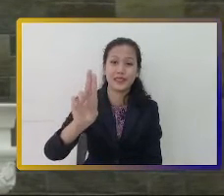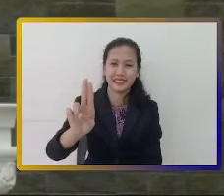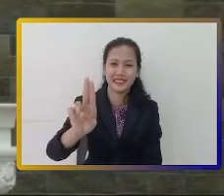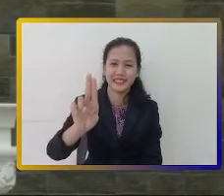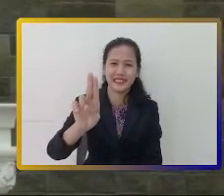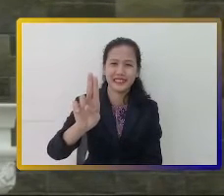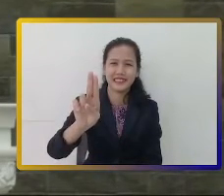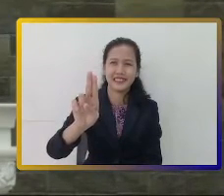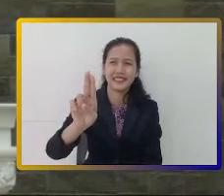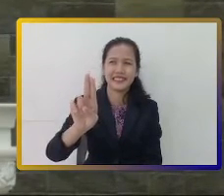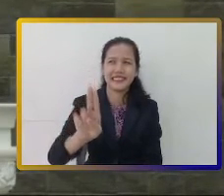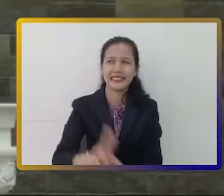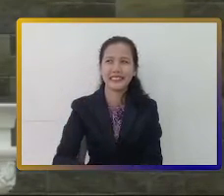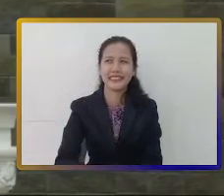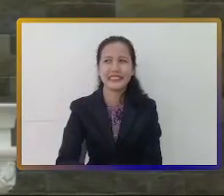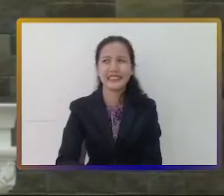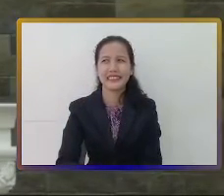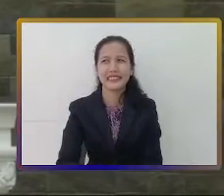Kasi,